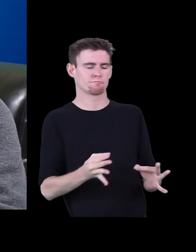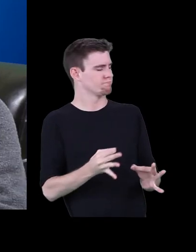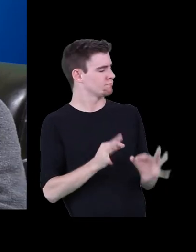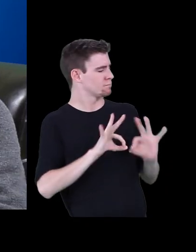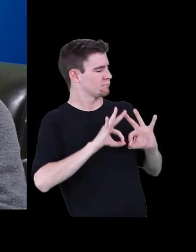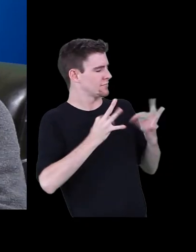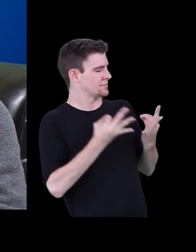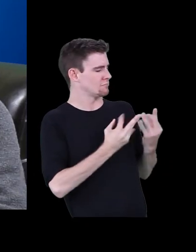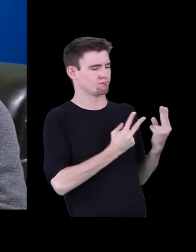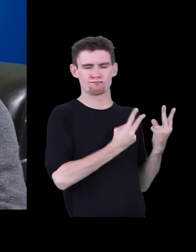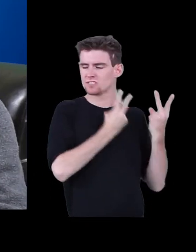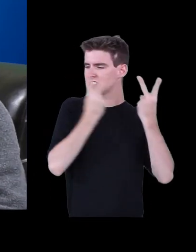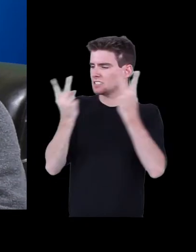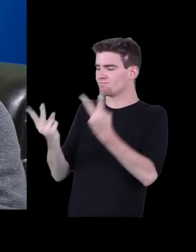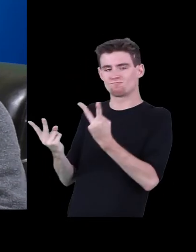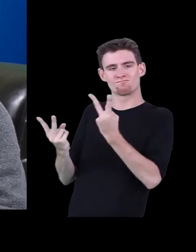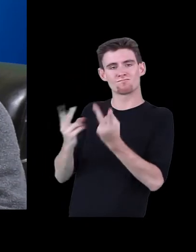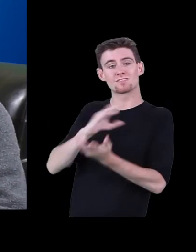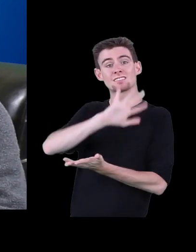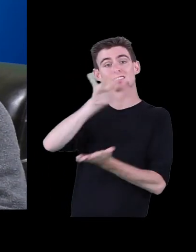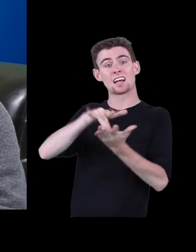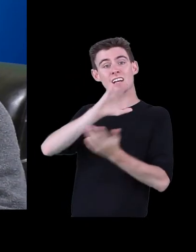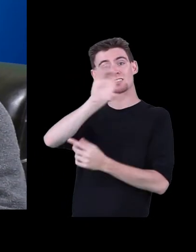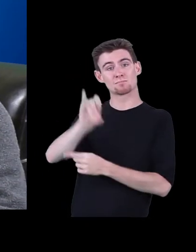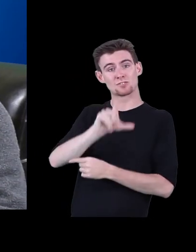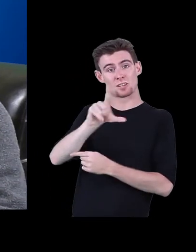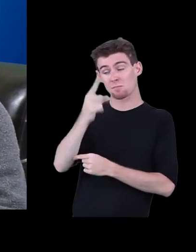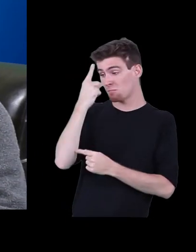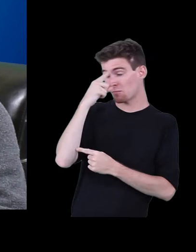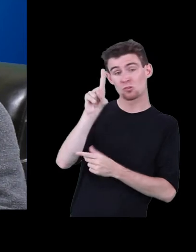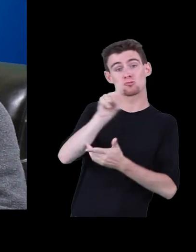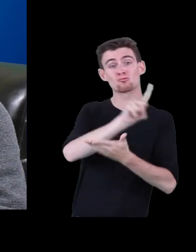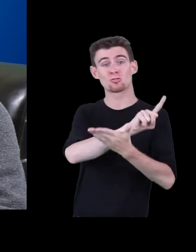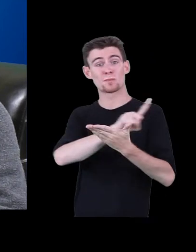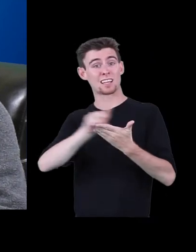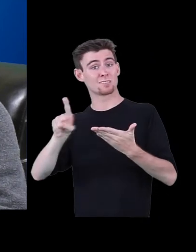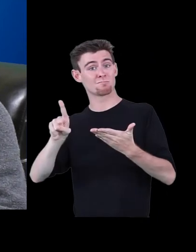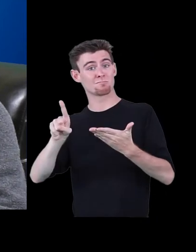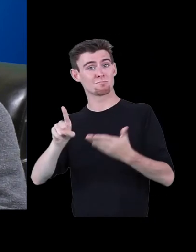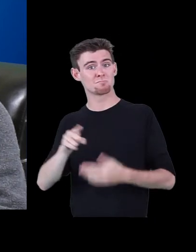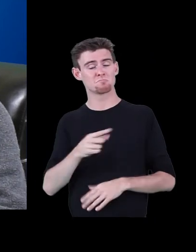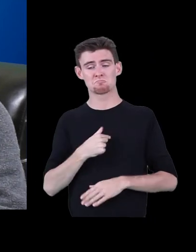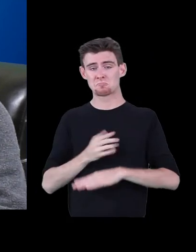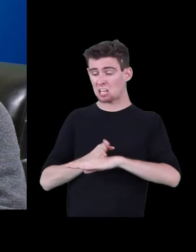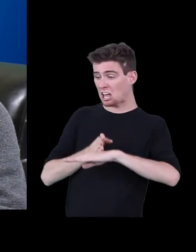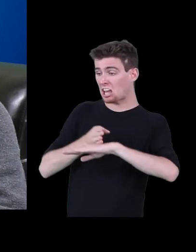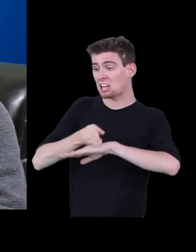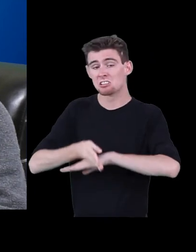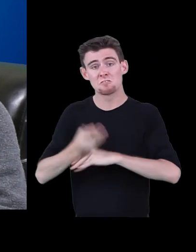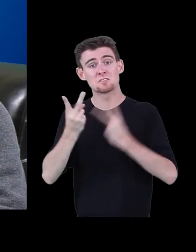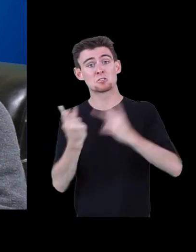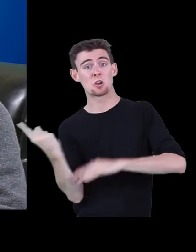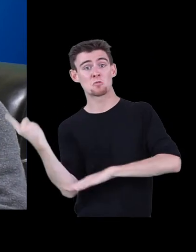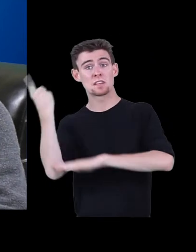difficultés. On est venu visiter le centre pour une semaine. Et puis,